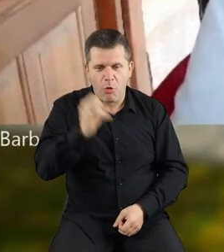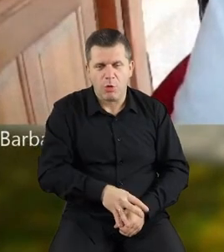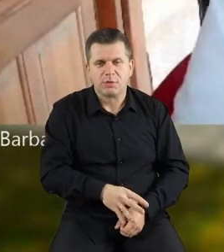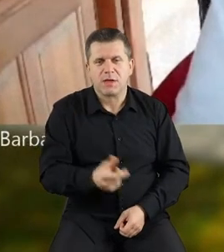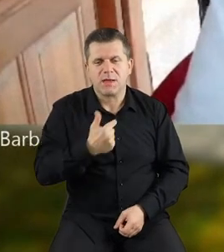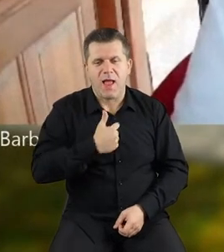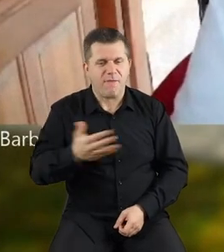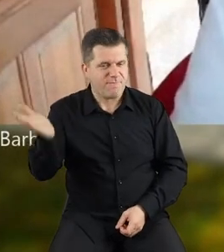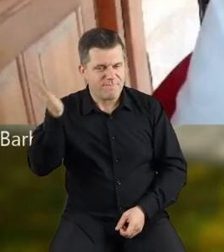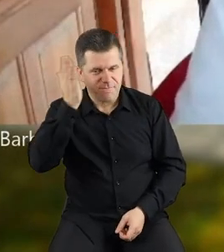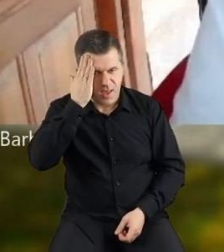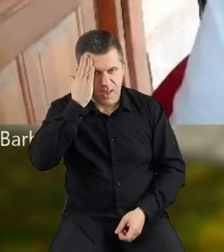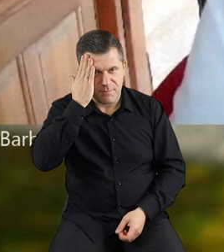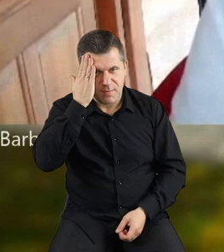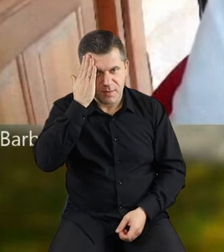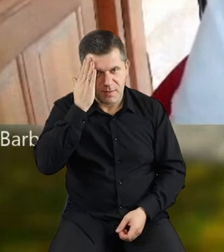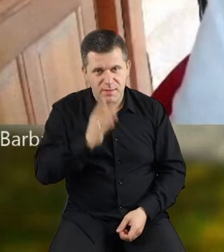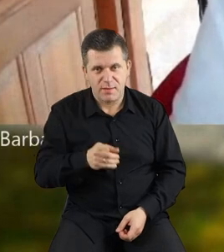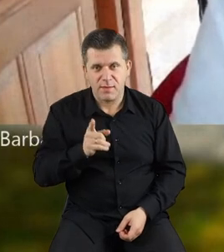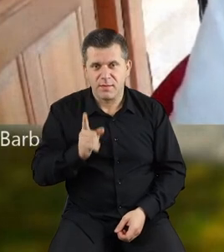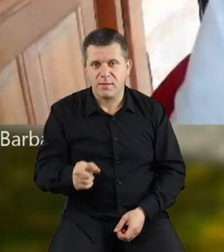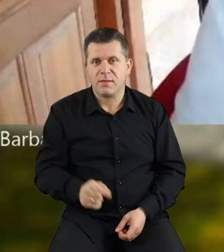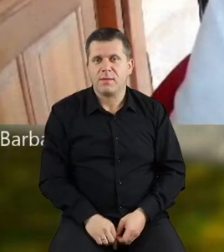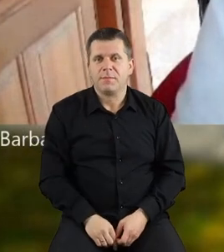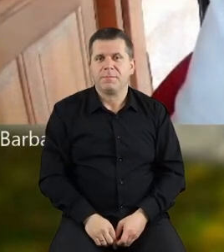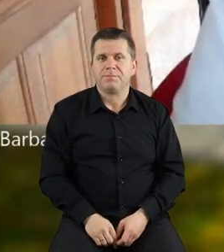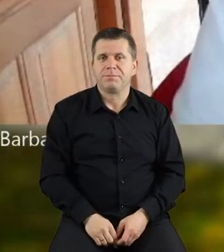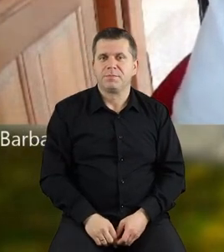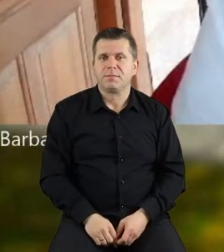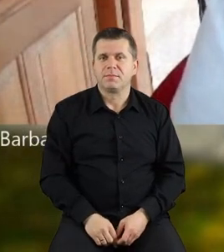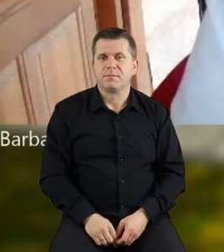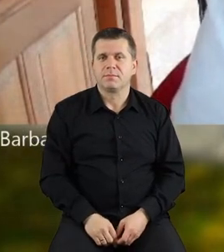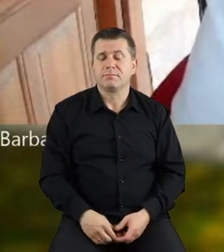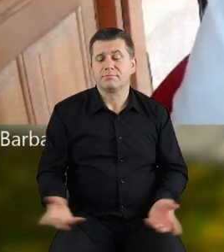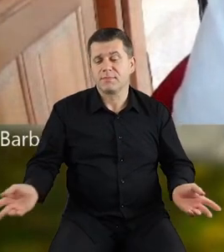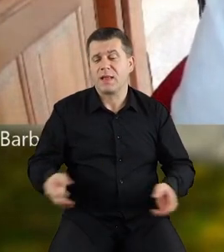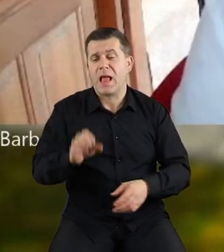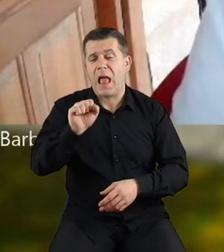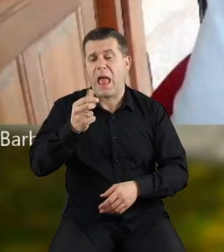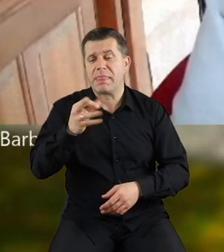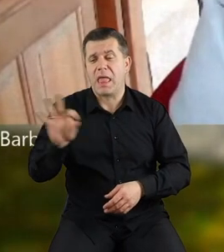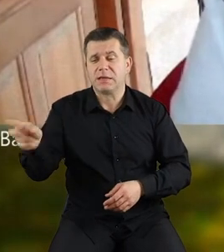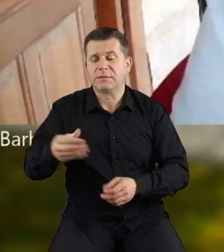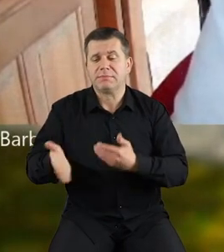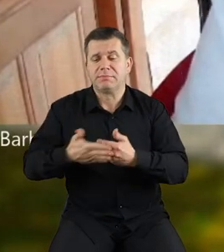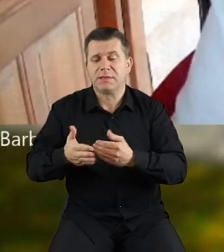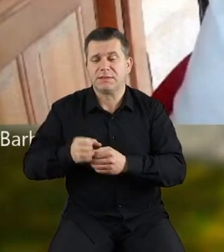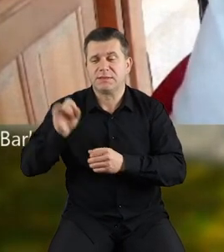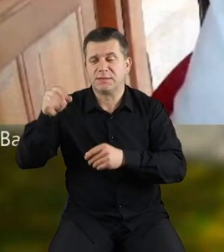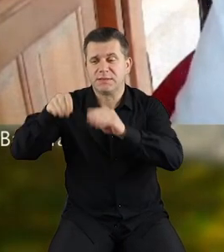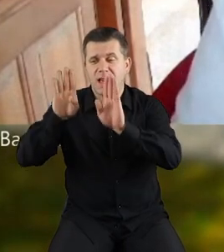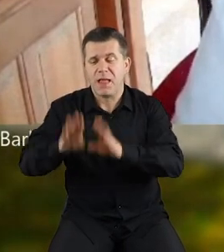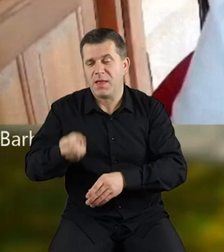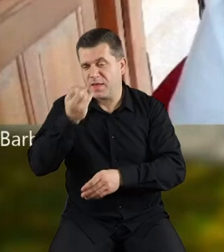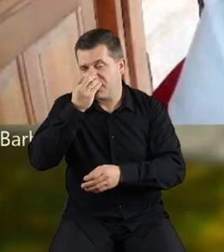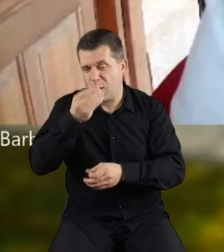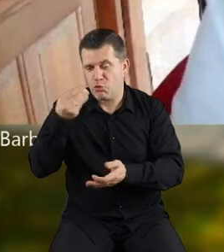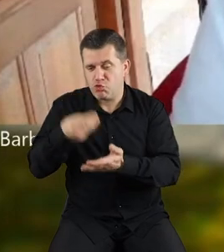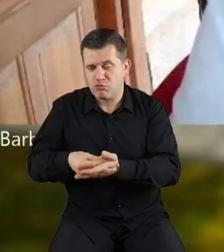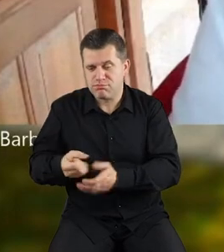najgorsze. Tymczasem ja doskonale wiem, że właśnie teraz Adaś płaci za bukiecik w pobliskiej kwiaciarni